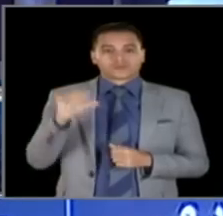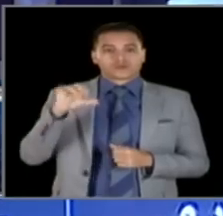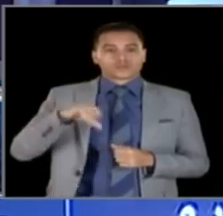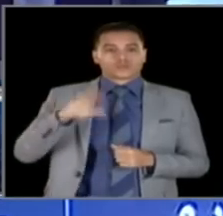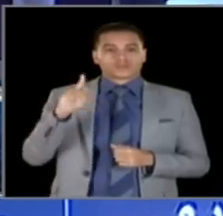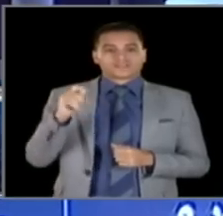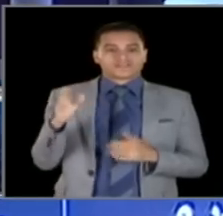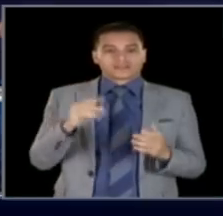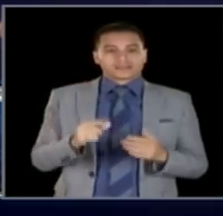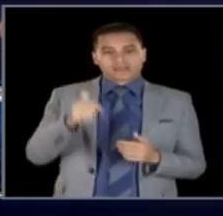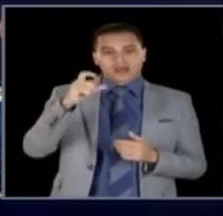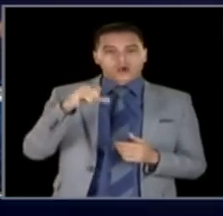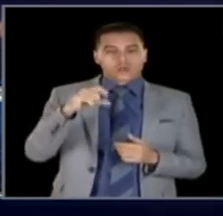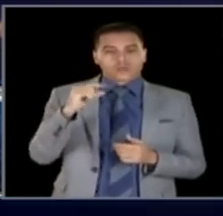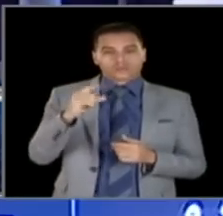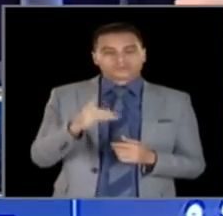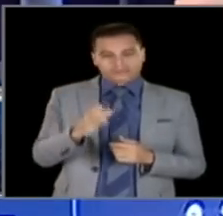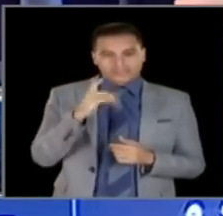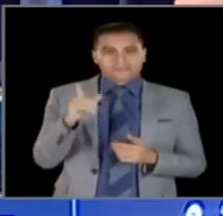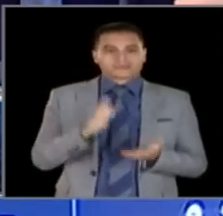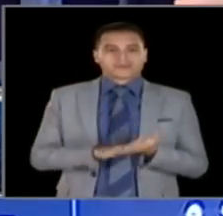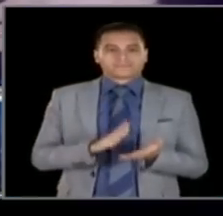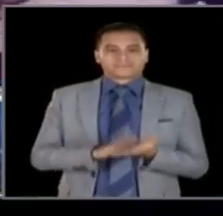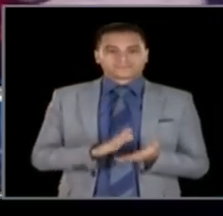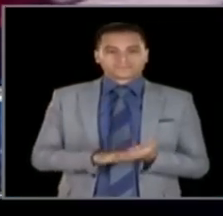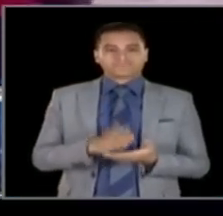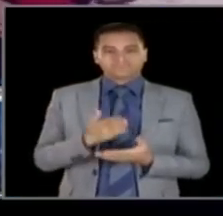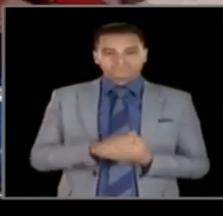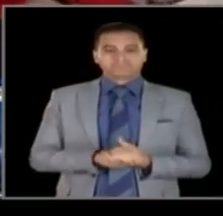داوود. يوسف داوود إجابة صحيحة.